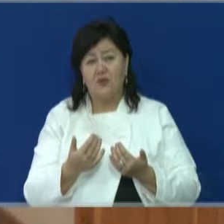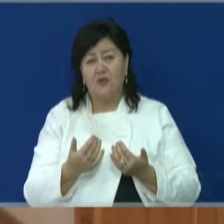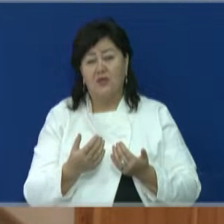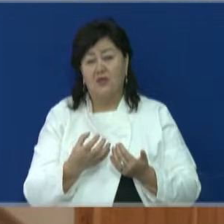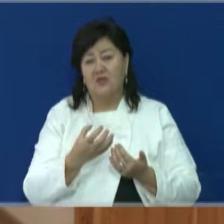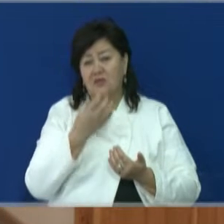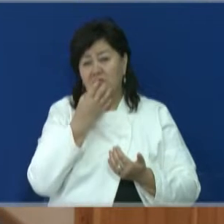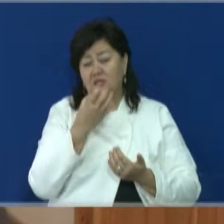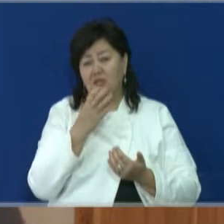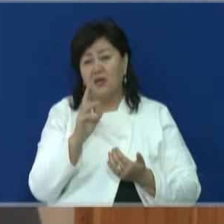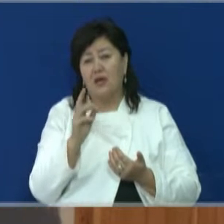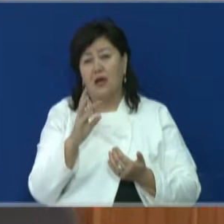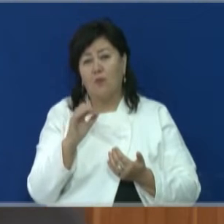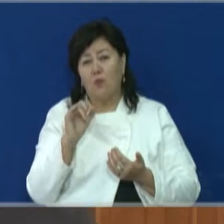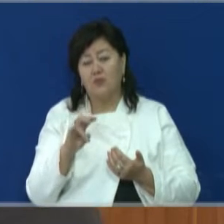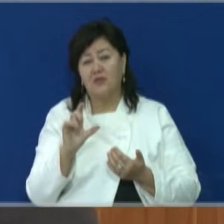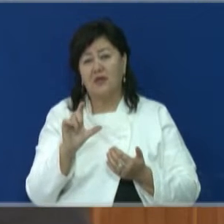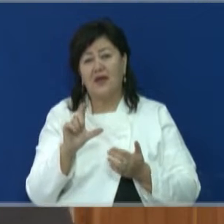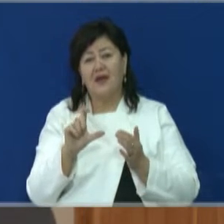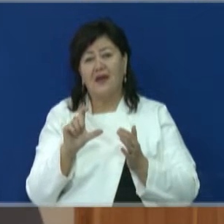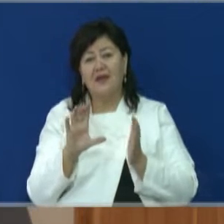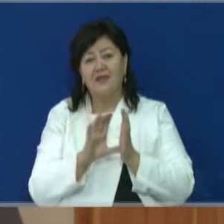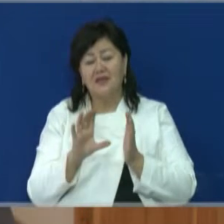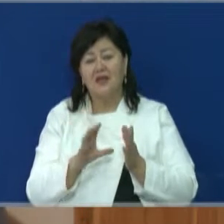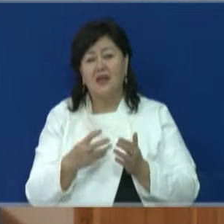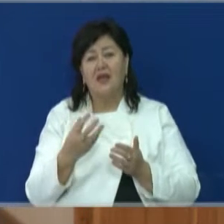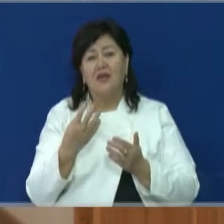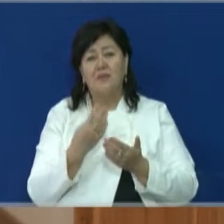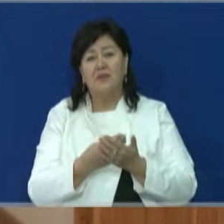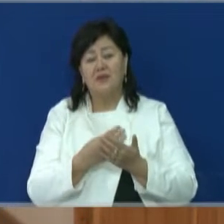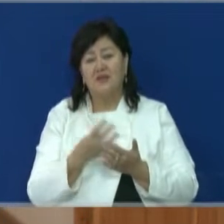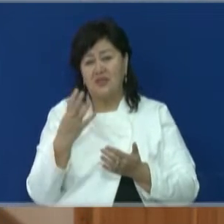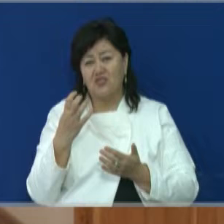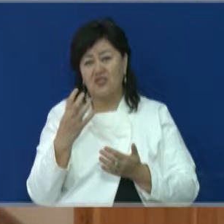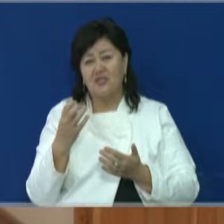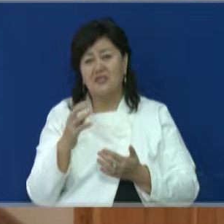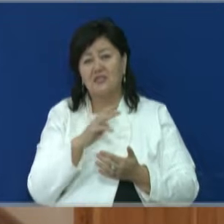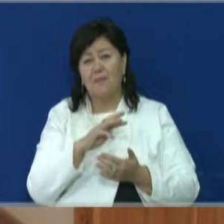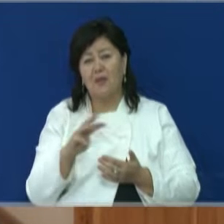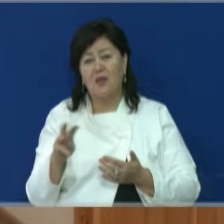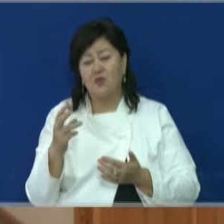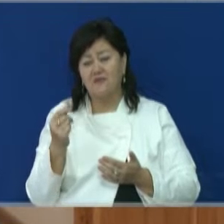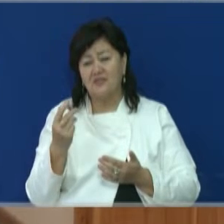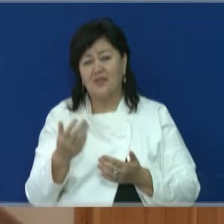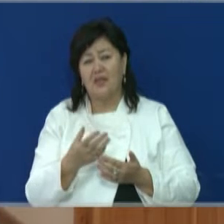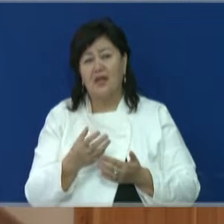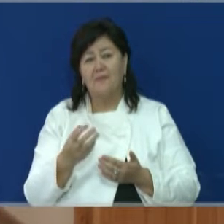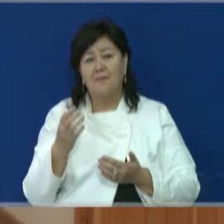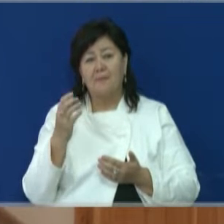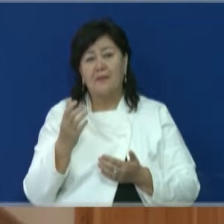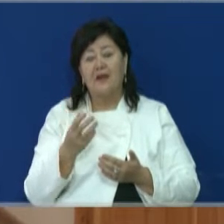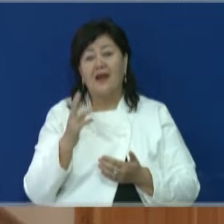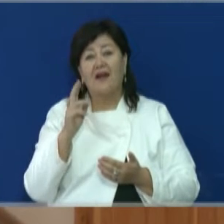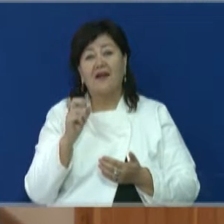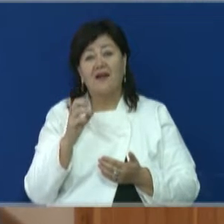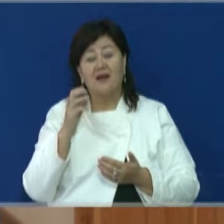Жылу коммунэнерго бүгінгі таңда қаражыраға қарыз. Көмір үшін шамамен 440 миллион теңге төлеу керек. Қаражыра жылу коммунэнергоны сотқа